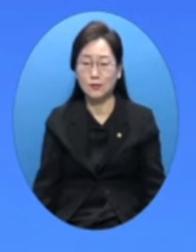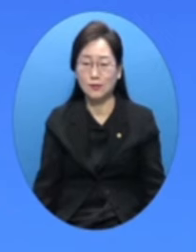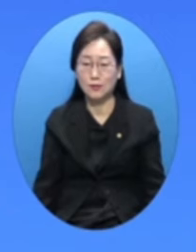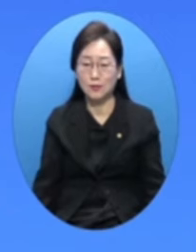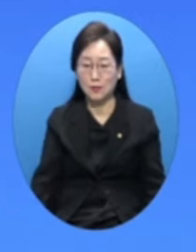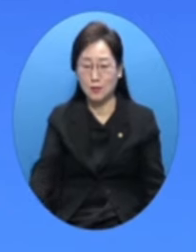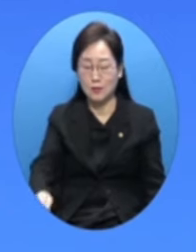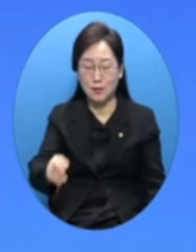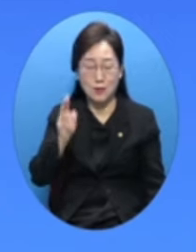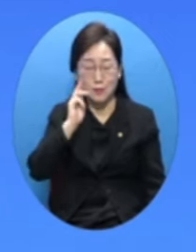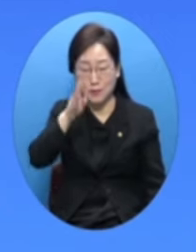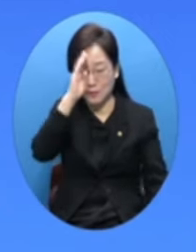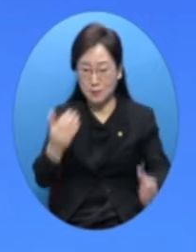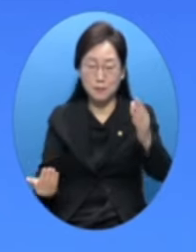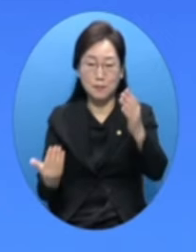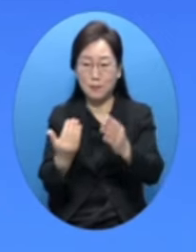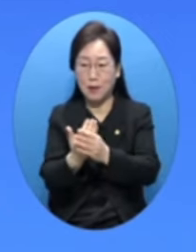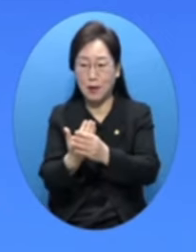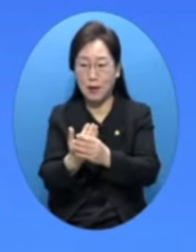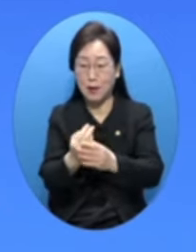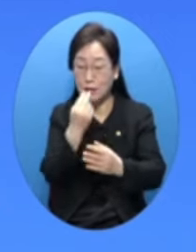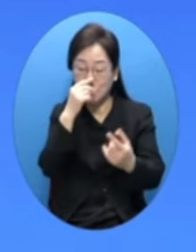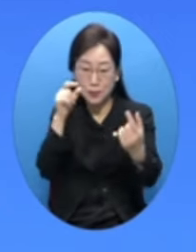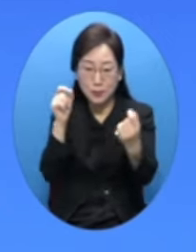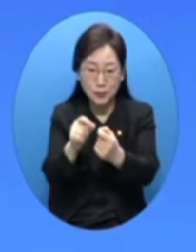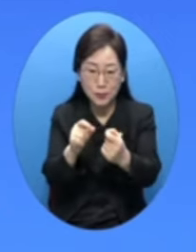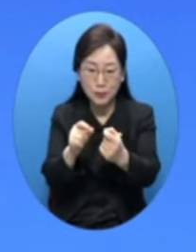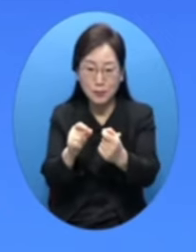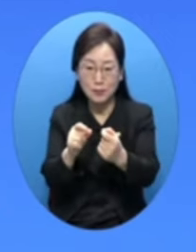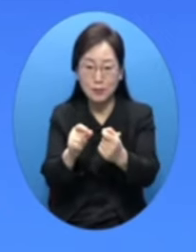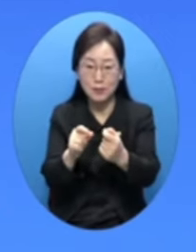중병에 걸려서 시한부 인생을 살아가고 있는 사람들,